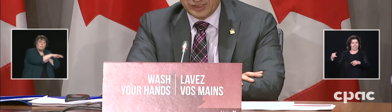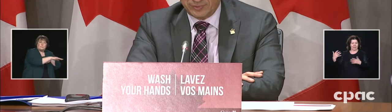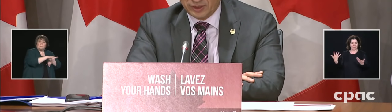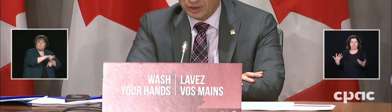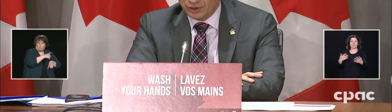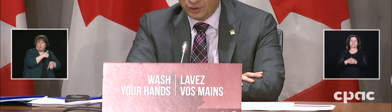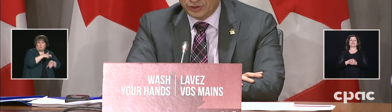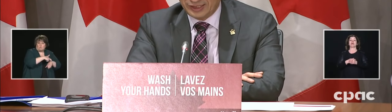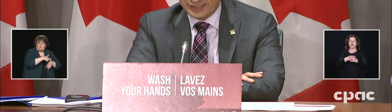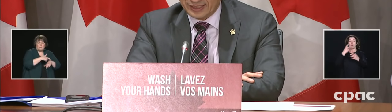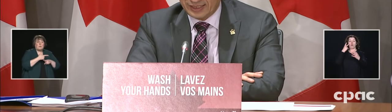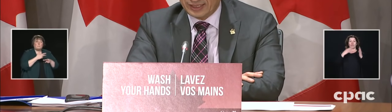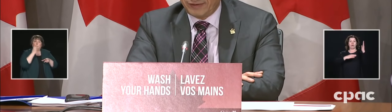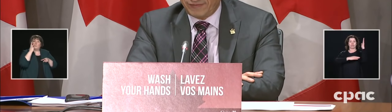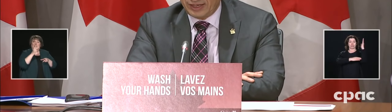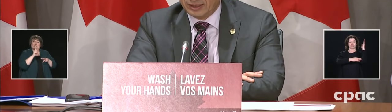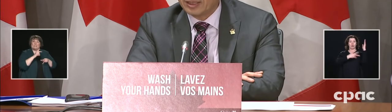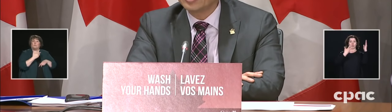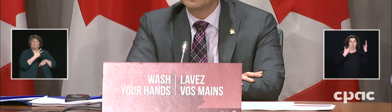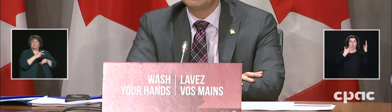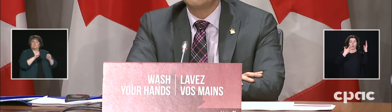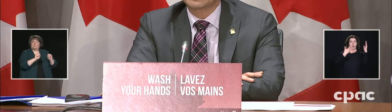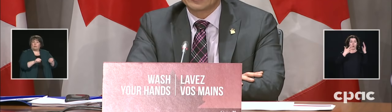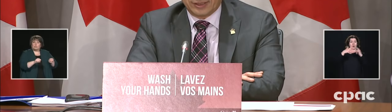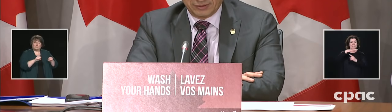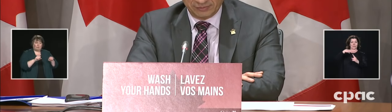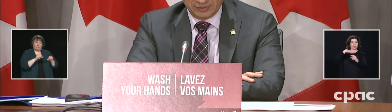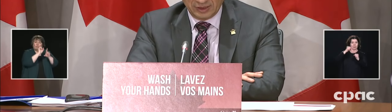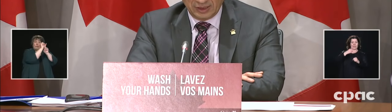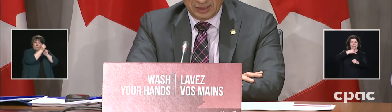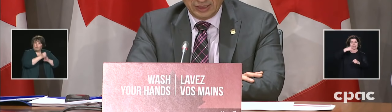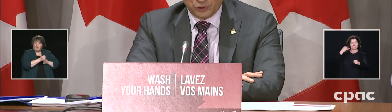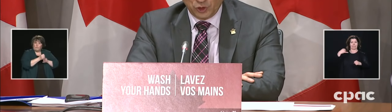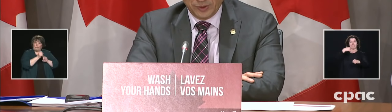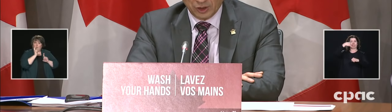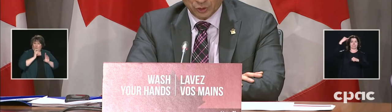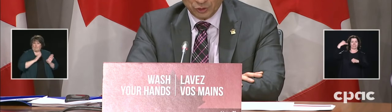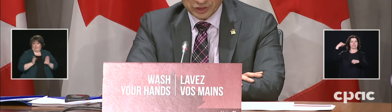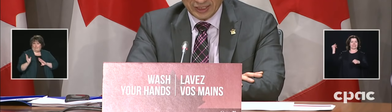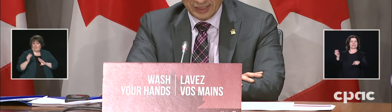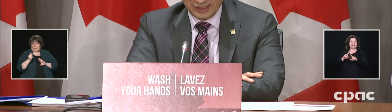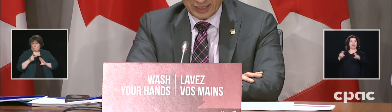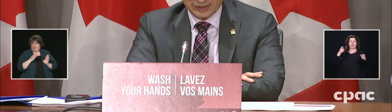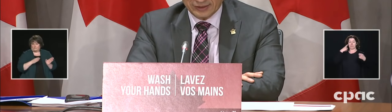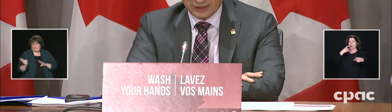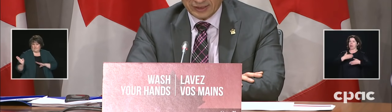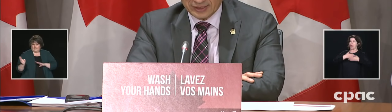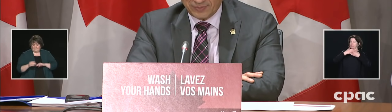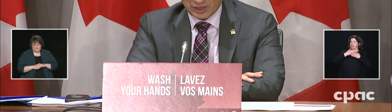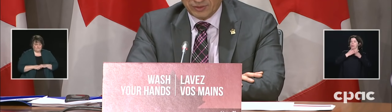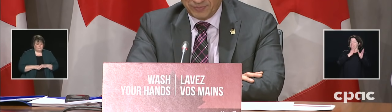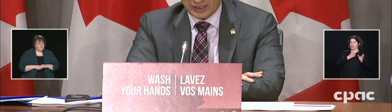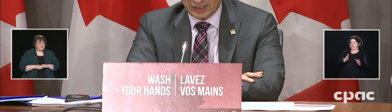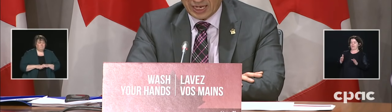scénarios possibles utilisés à des fins de planification. La courbe rouge, caractérisée par un pic